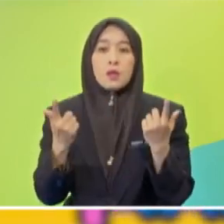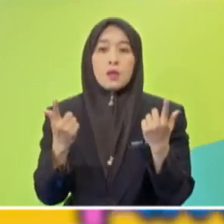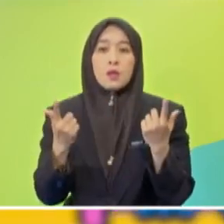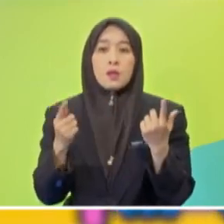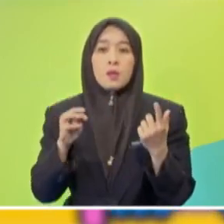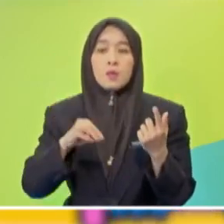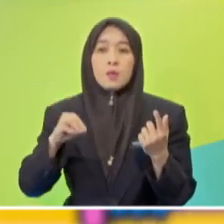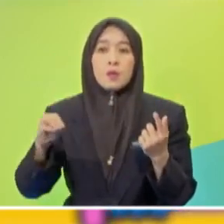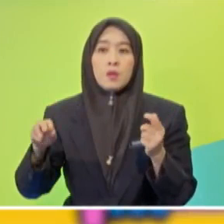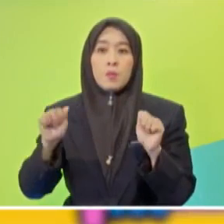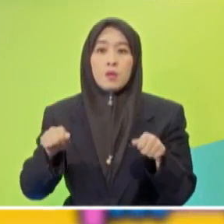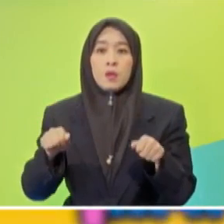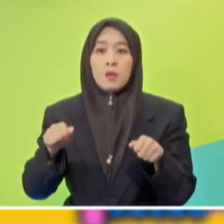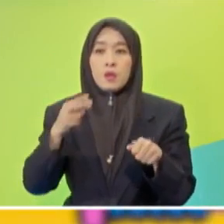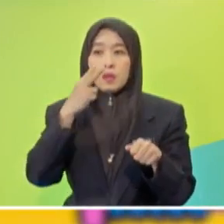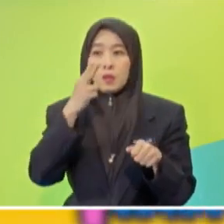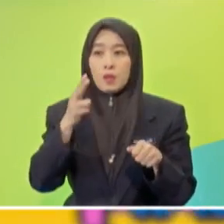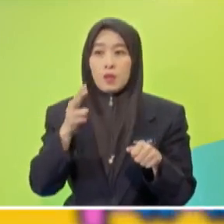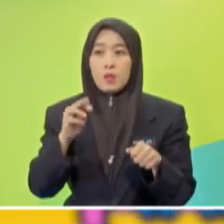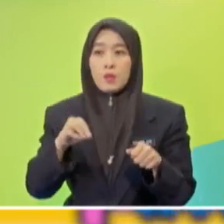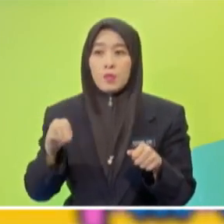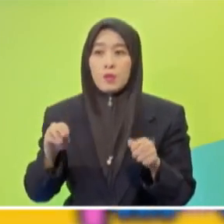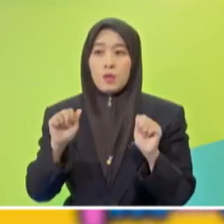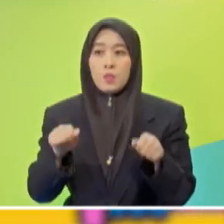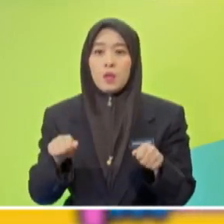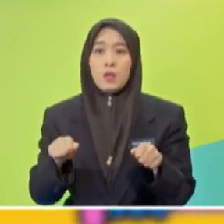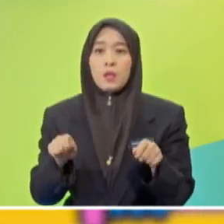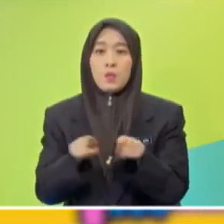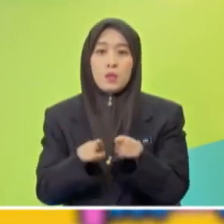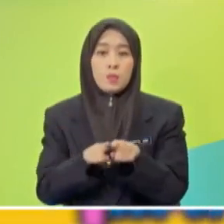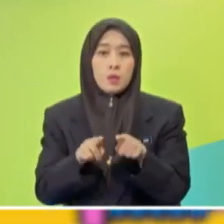murid-murid di rumah pun boleh kongsikan jawaban